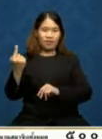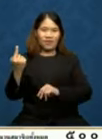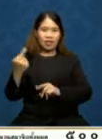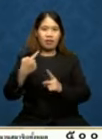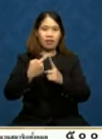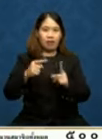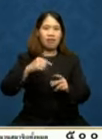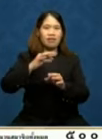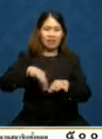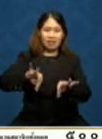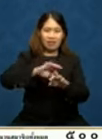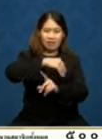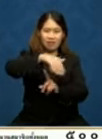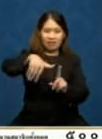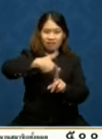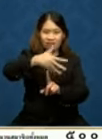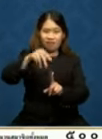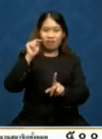งแวดล้อมครับ